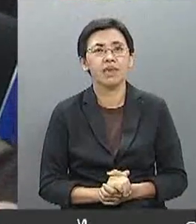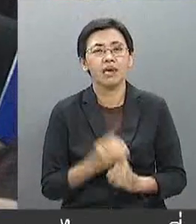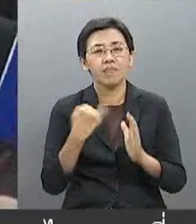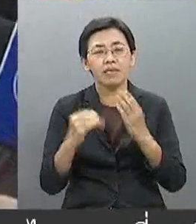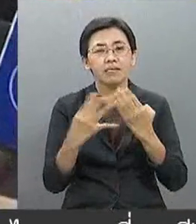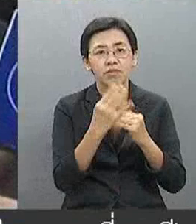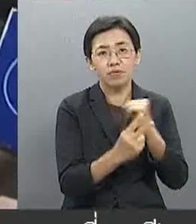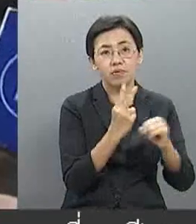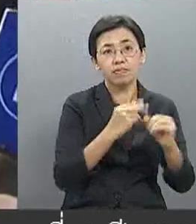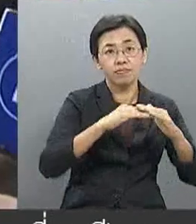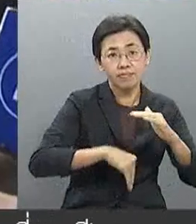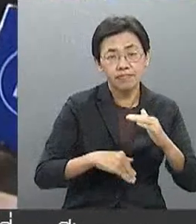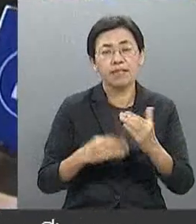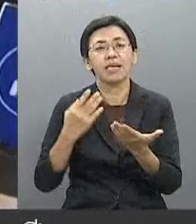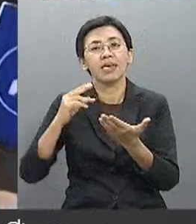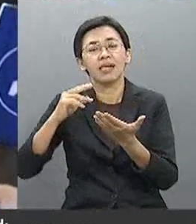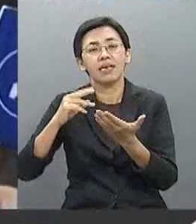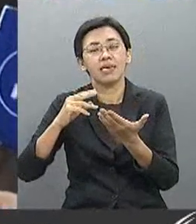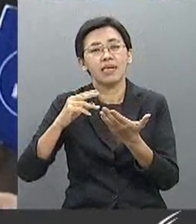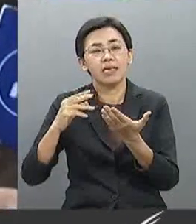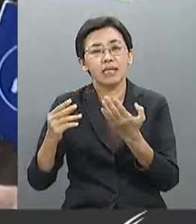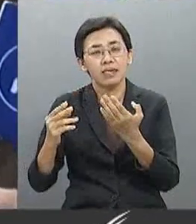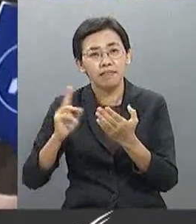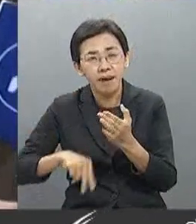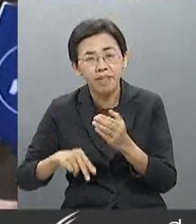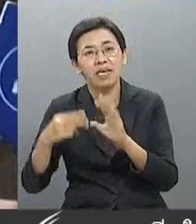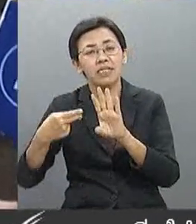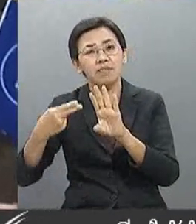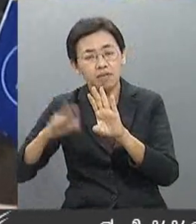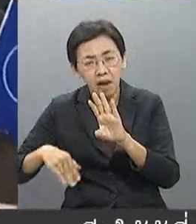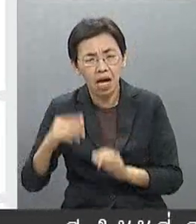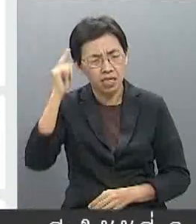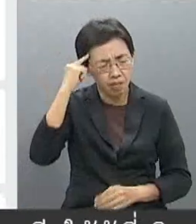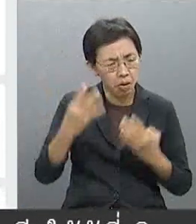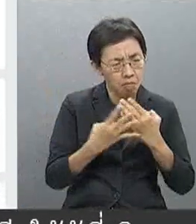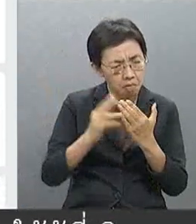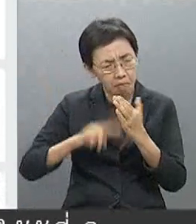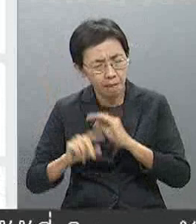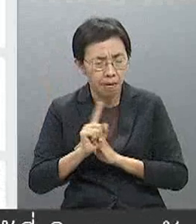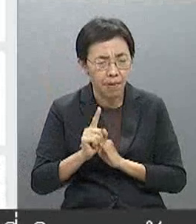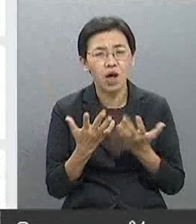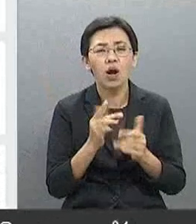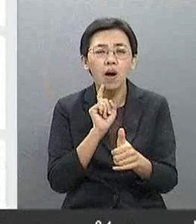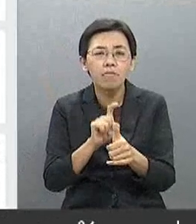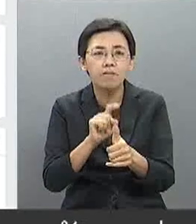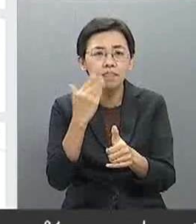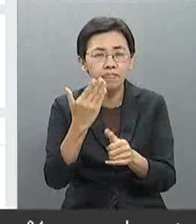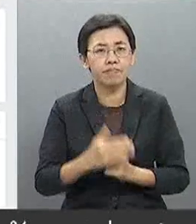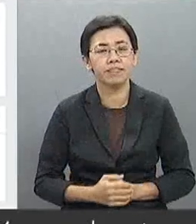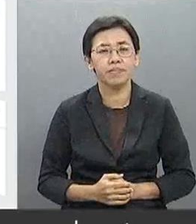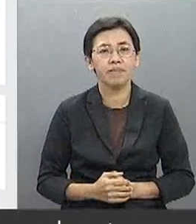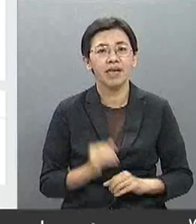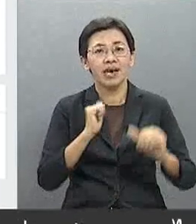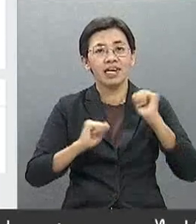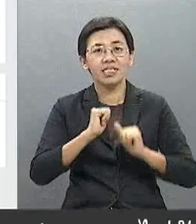40,000 หรือทั้งจำทั้งปรับส่วนจะเป็นผู้ใดบ้างนั้นก็อยู่ที่การสอบสวนเป็นหลัก ส่วนนักแสดงชาย2คน